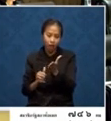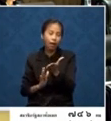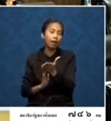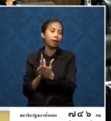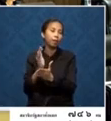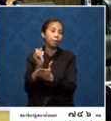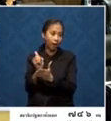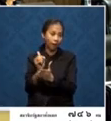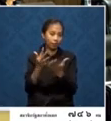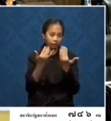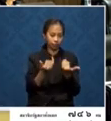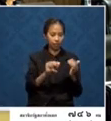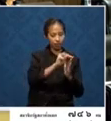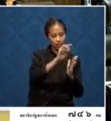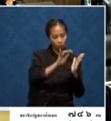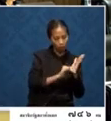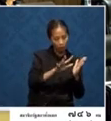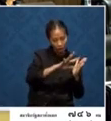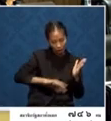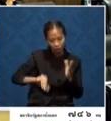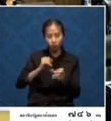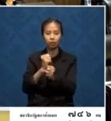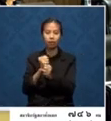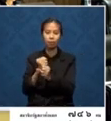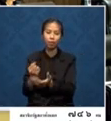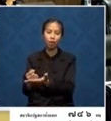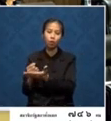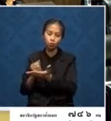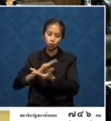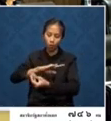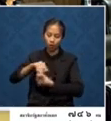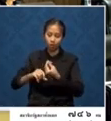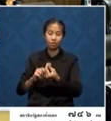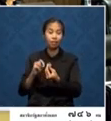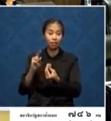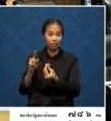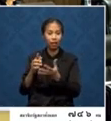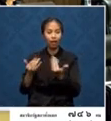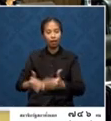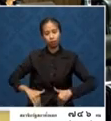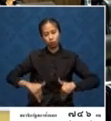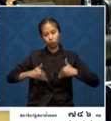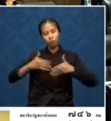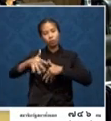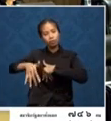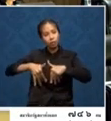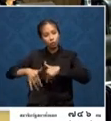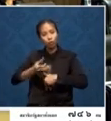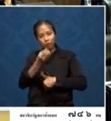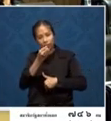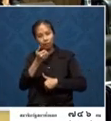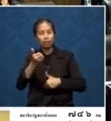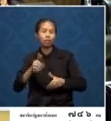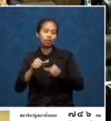ยบายเหล่านี้ในการพลิกฟื้นเศรษฐกิจสร้างความกินดีอยู่ดีให้กับพี่น้องประชาชนค่ะขอบคุณค่ะ